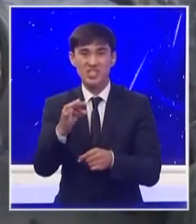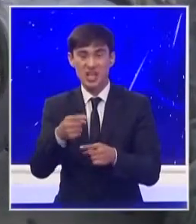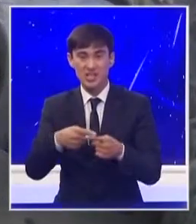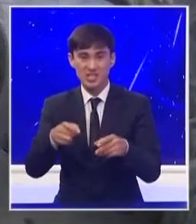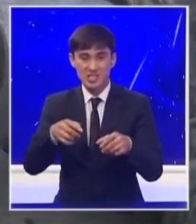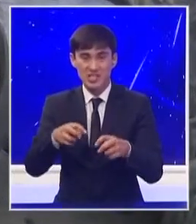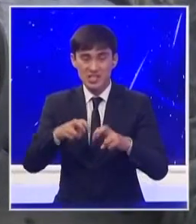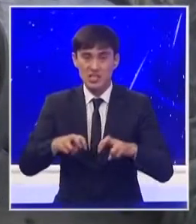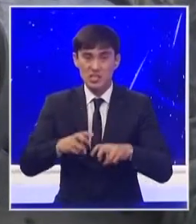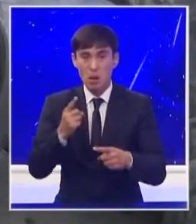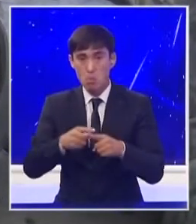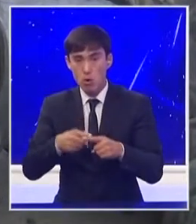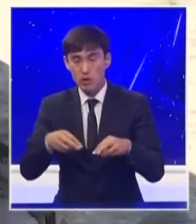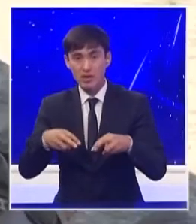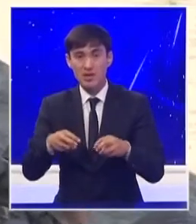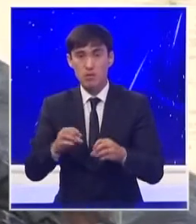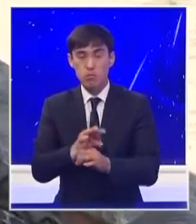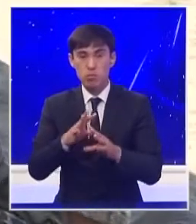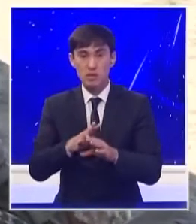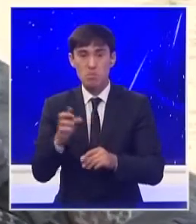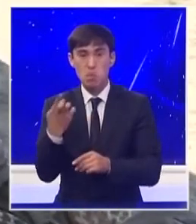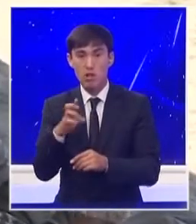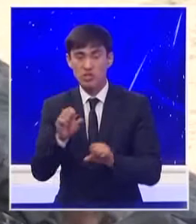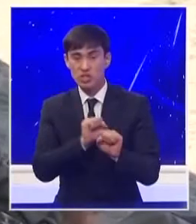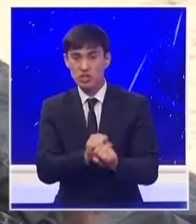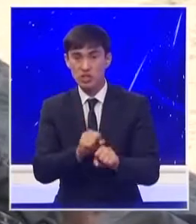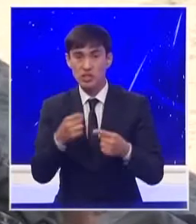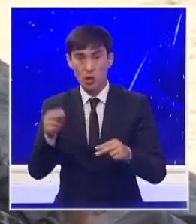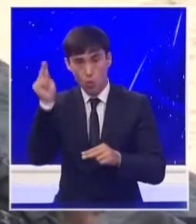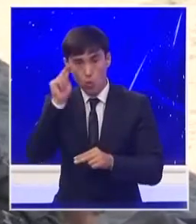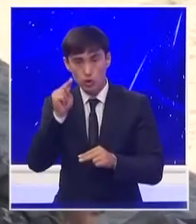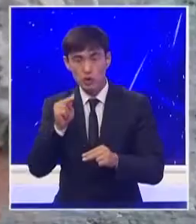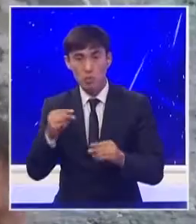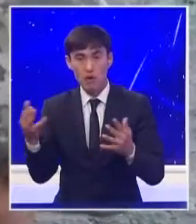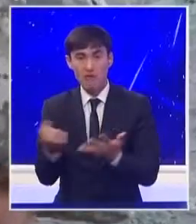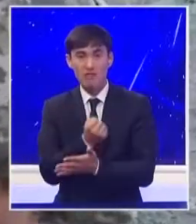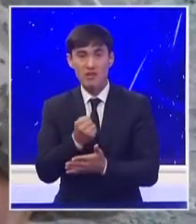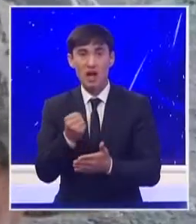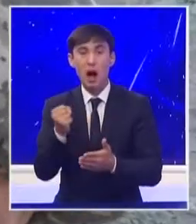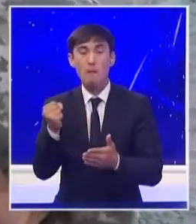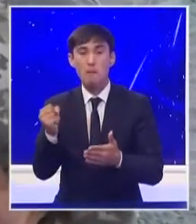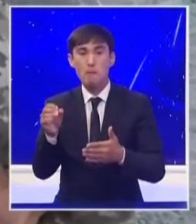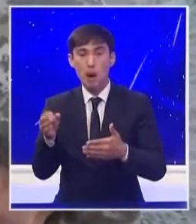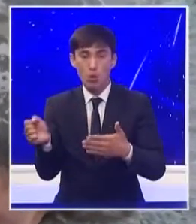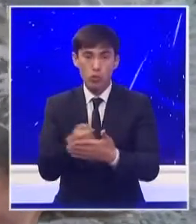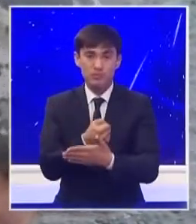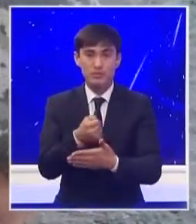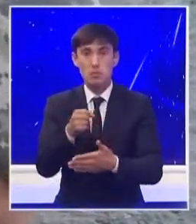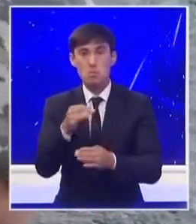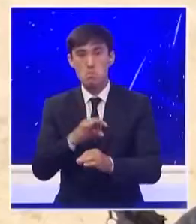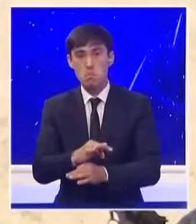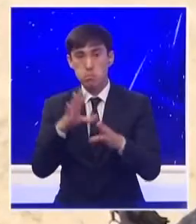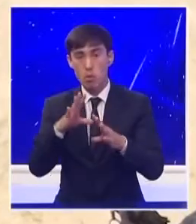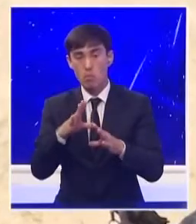саперной, радиационно-химической и биологической защите. Наряду с этим пройдут учения и по выявлению и обезвреживанию мин, установленных